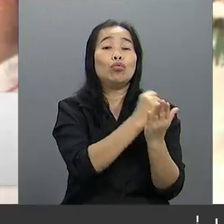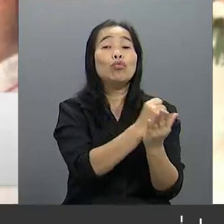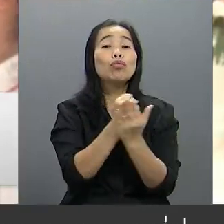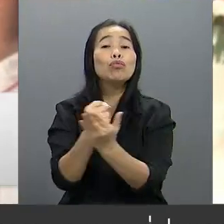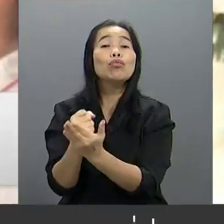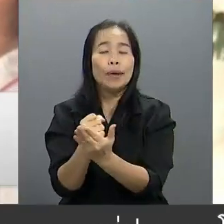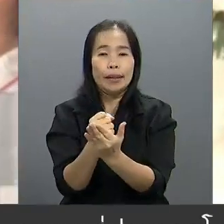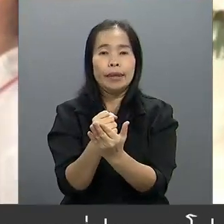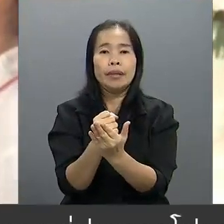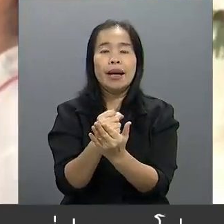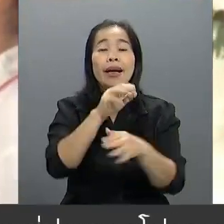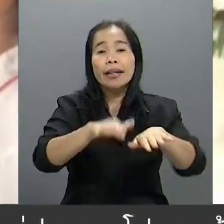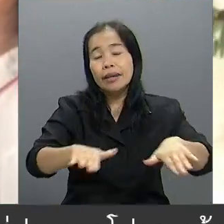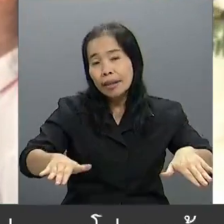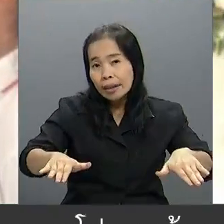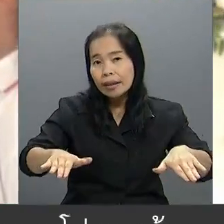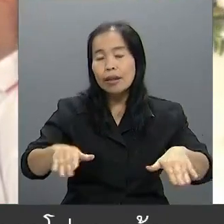ด็กและสตรี